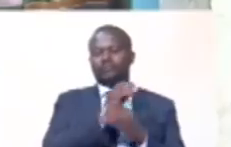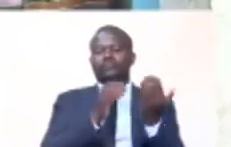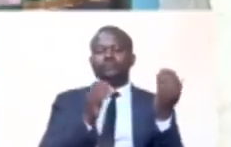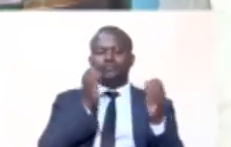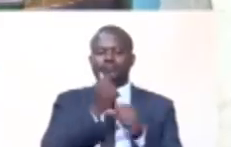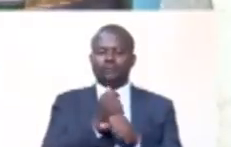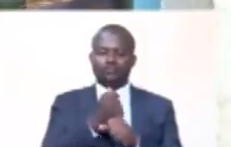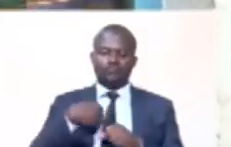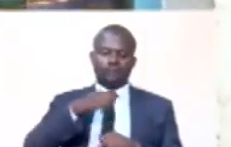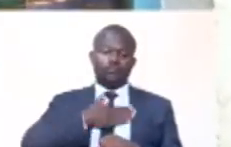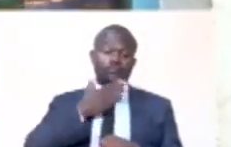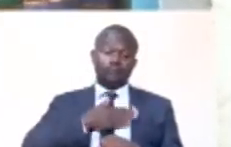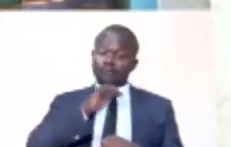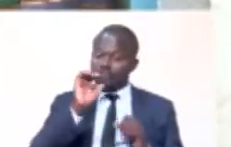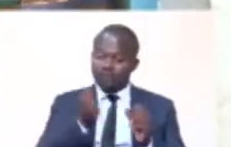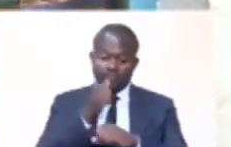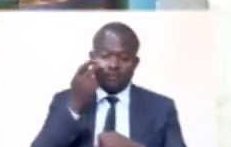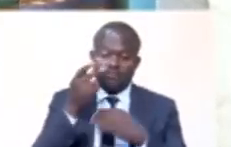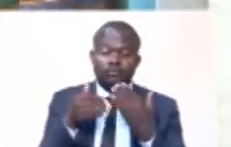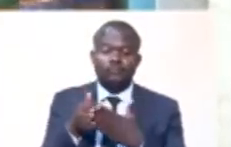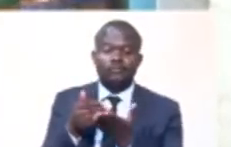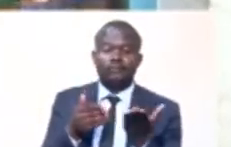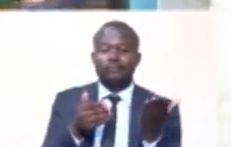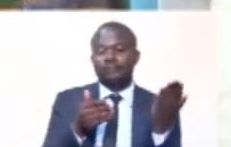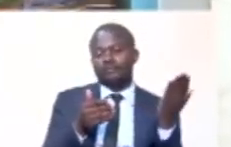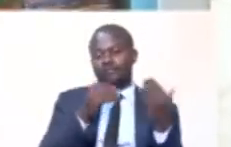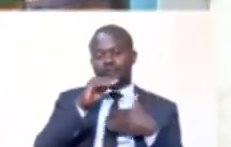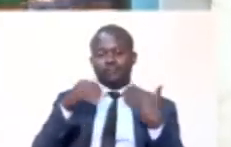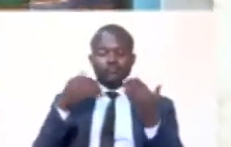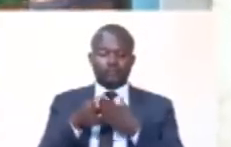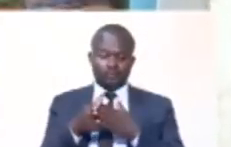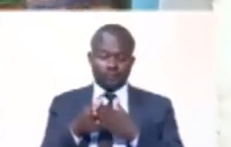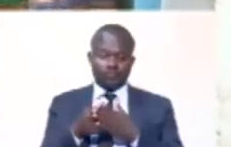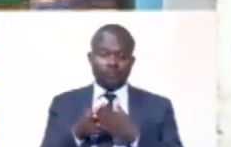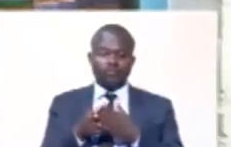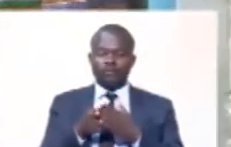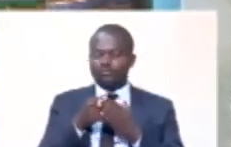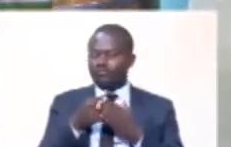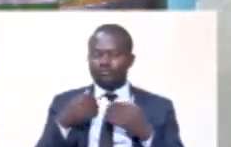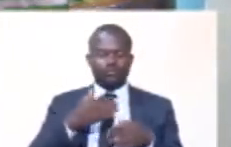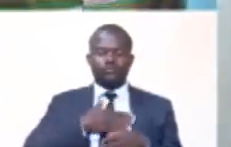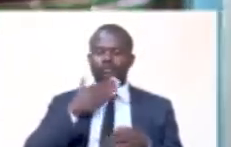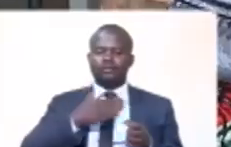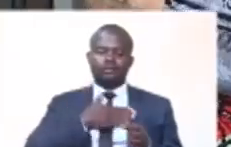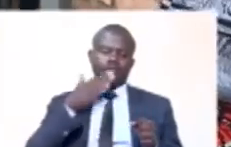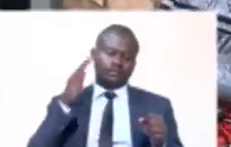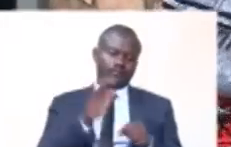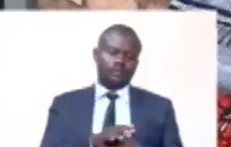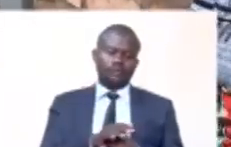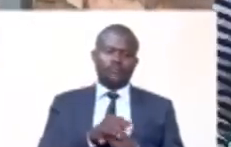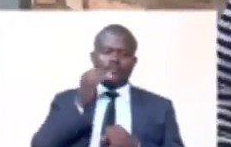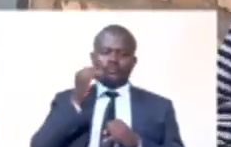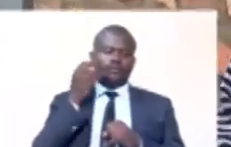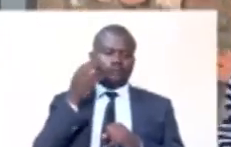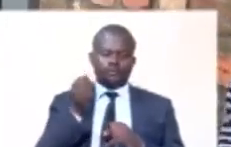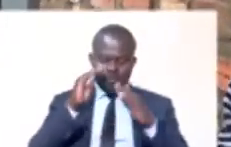dukora. Ndishimye, sinabona n'ubu mubona ndimo ndira, ntabwo ari agahinda ahubwo ni umunezero wasaze. Gusoza ukwezi